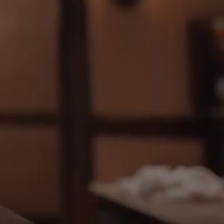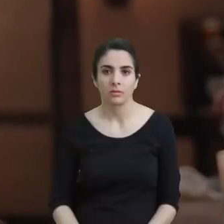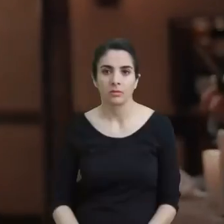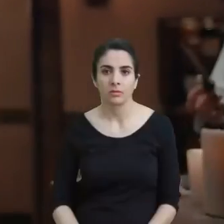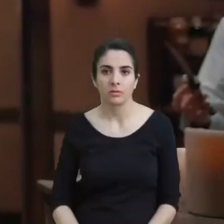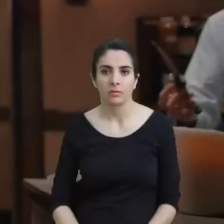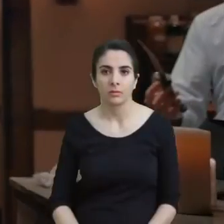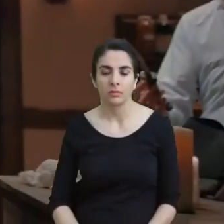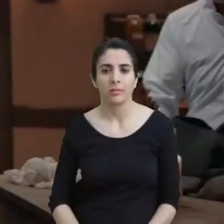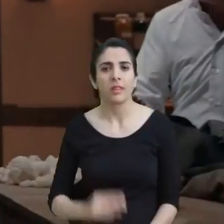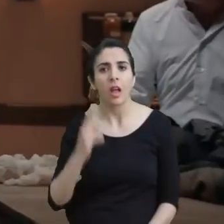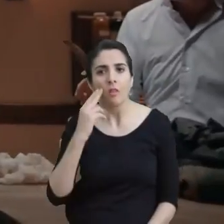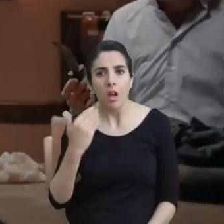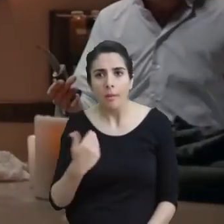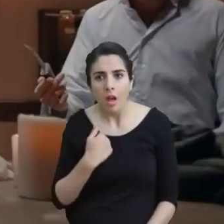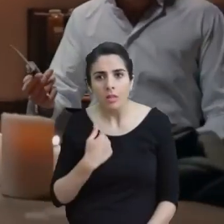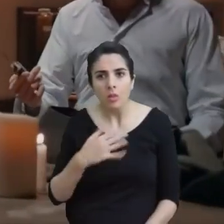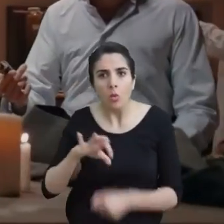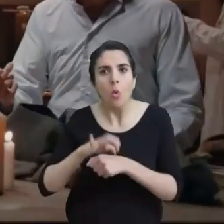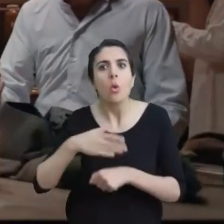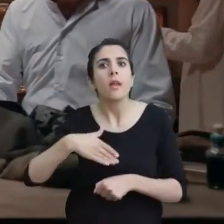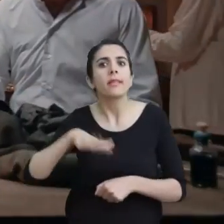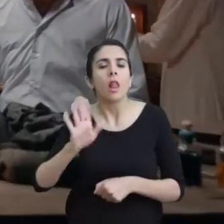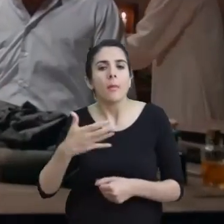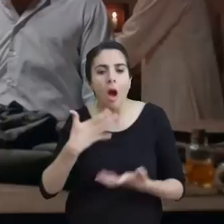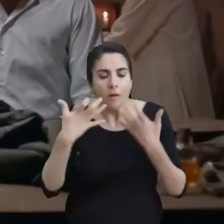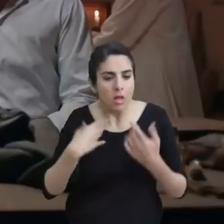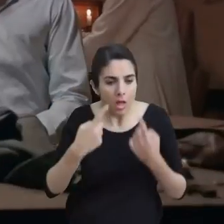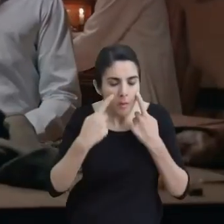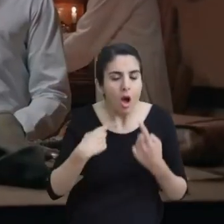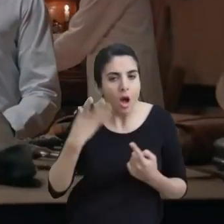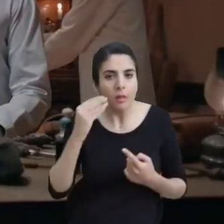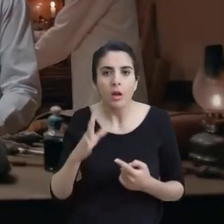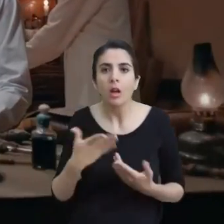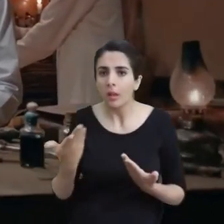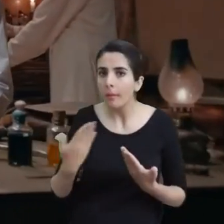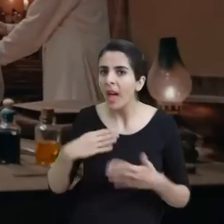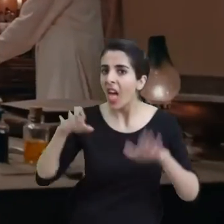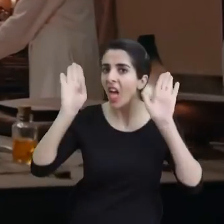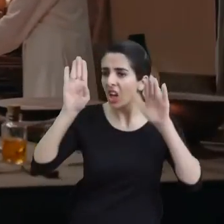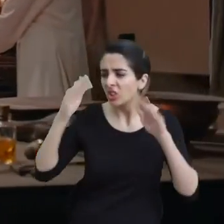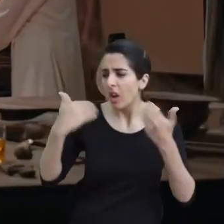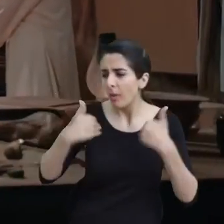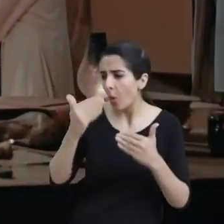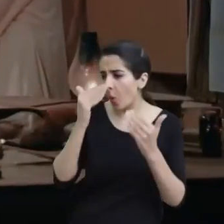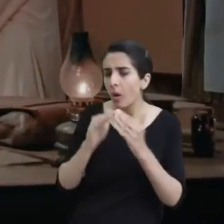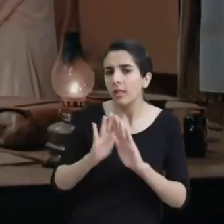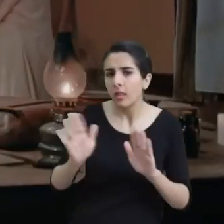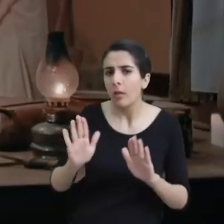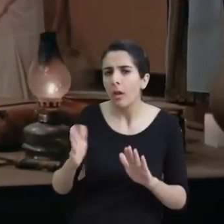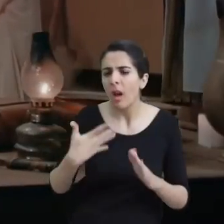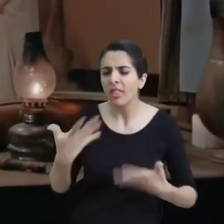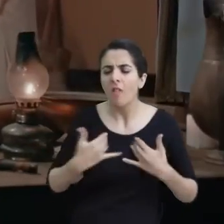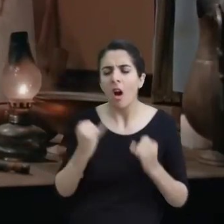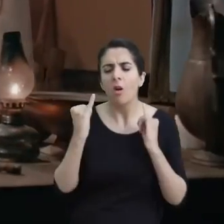İlaç şişeleri. Efendim ben Baytar'ım, ne anlarım bu işlerden? Ben de eşeğin tekiyim zaten.